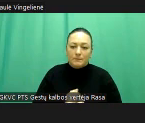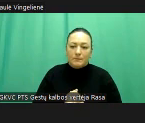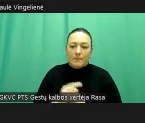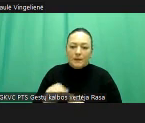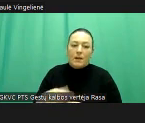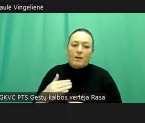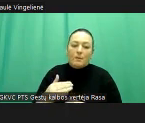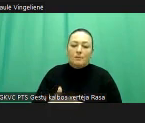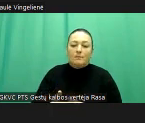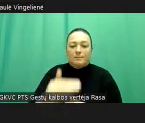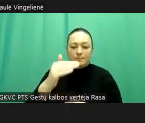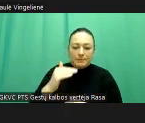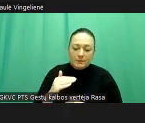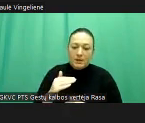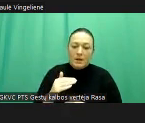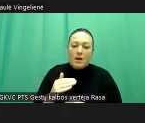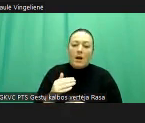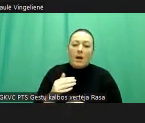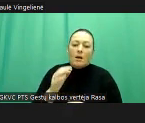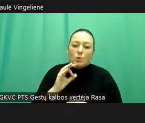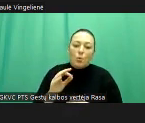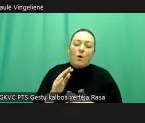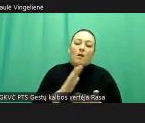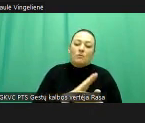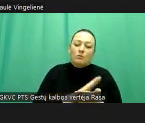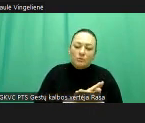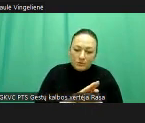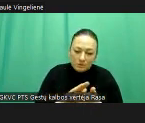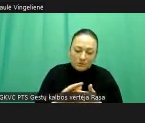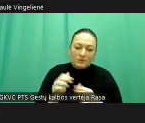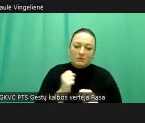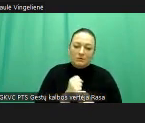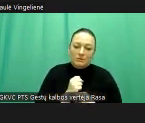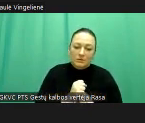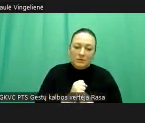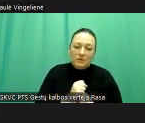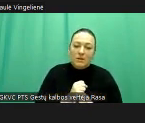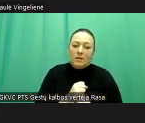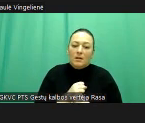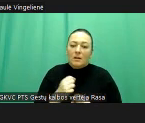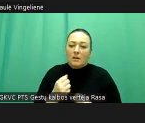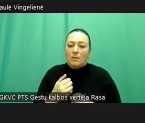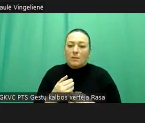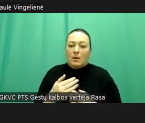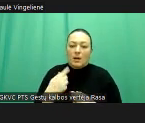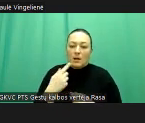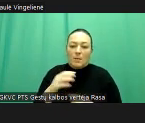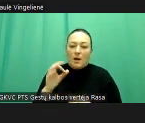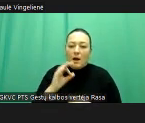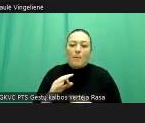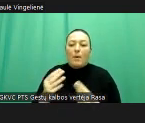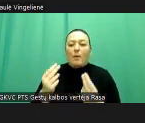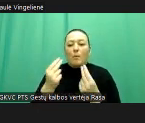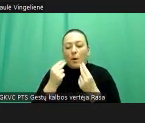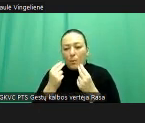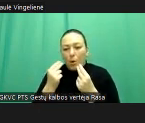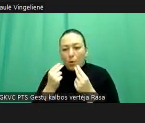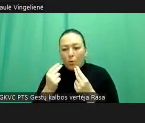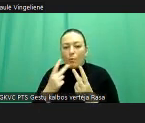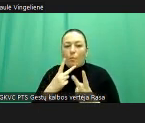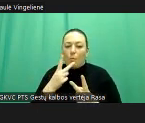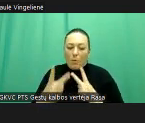periname nuo darnos prie tarp dalykiškumo požiūrį.